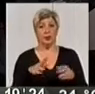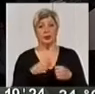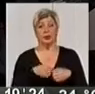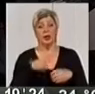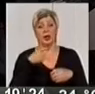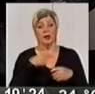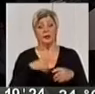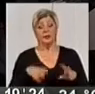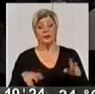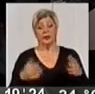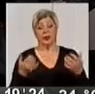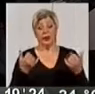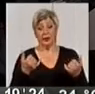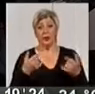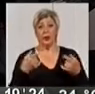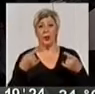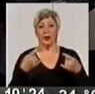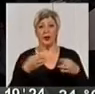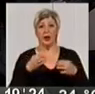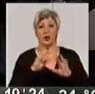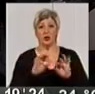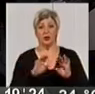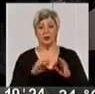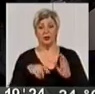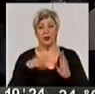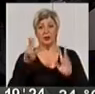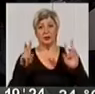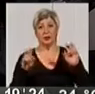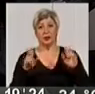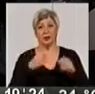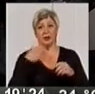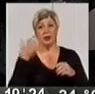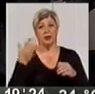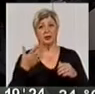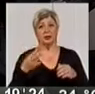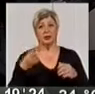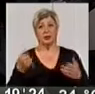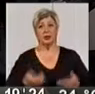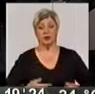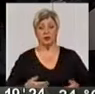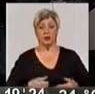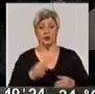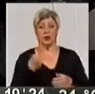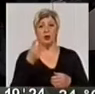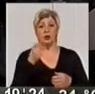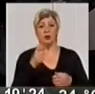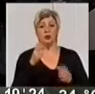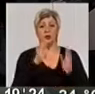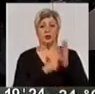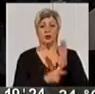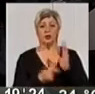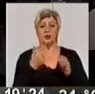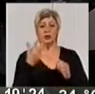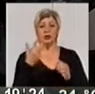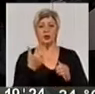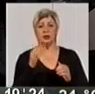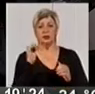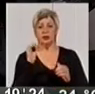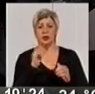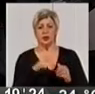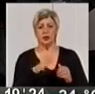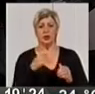наживо». Якщо говорити про дитяче оздоровлення дітей, ну от цифра, 183 тисячі дітей планується оздоровити